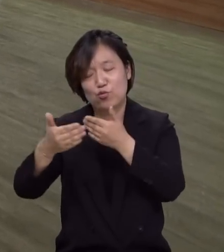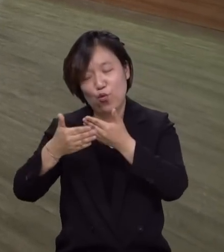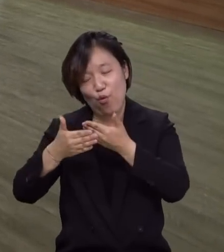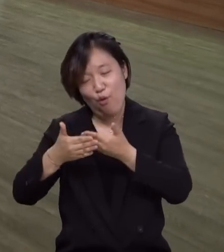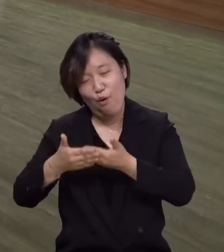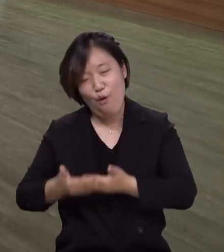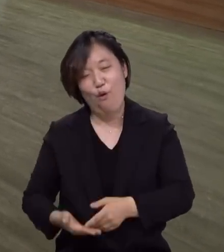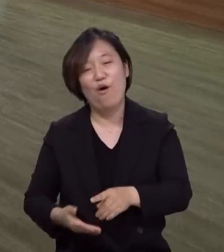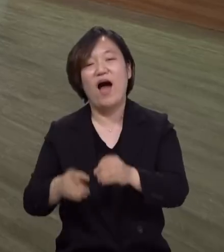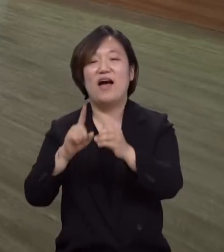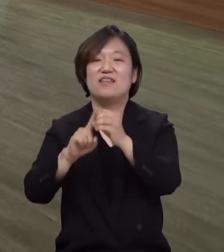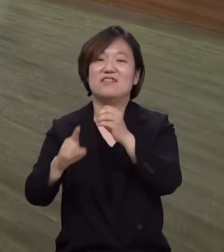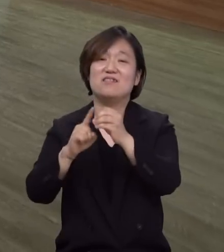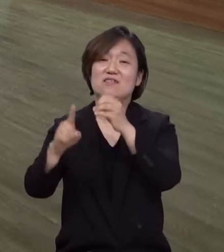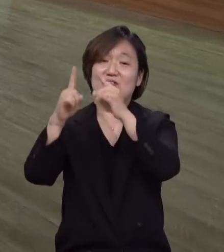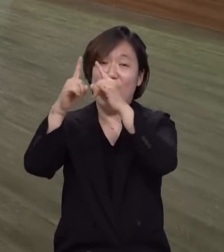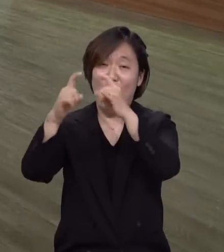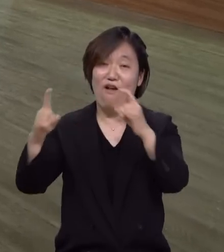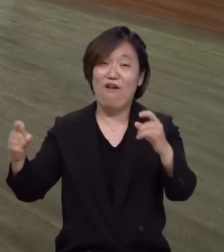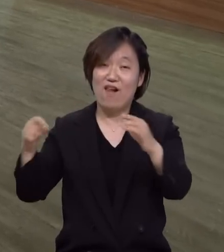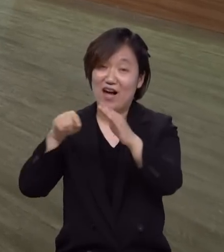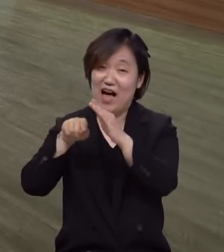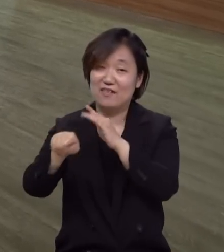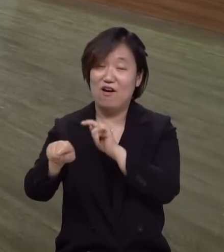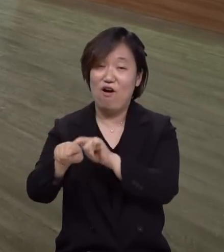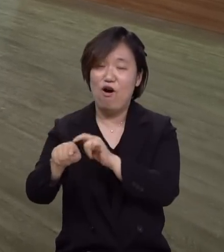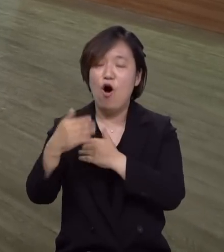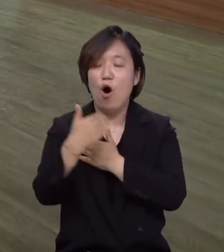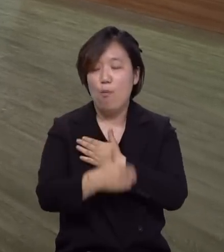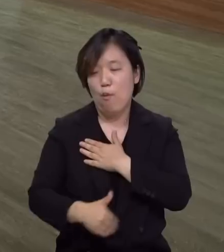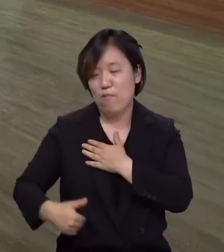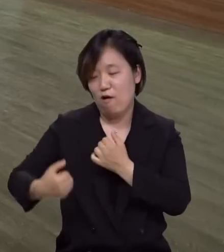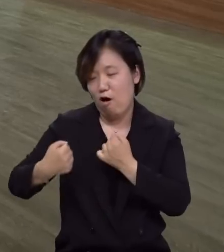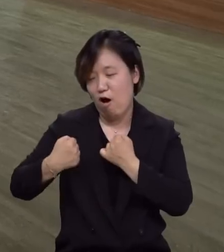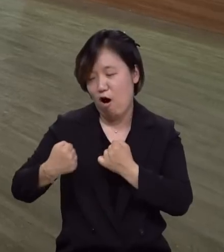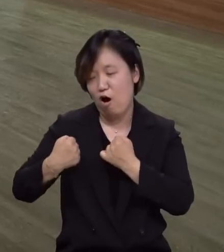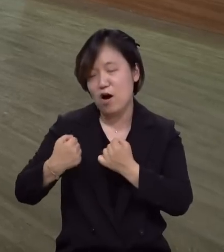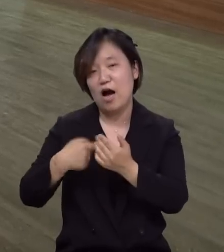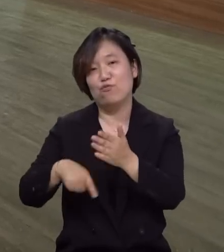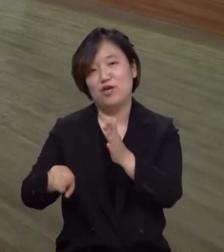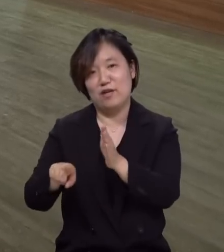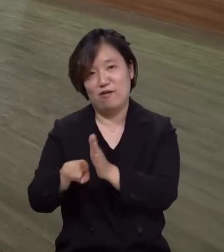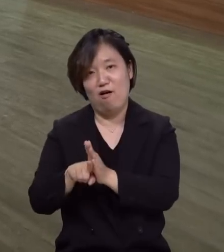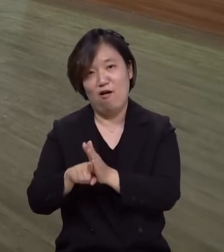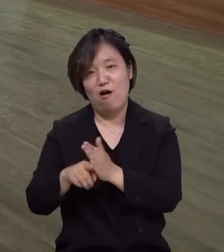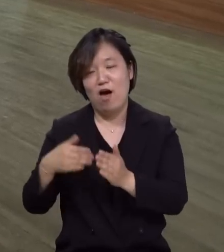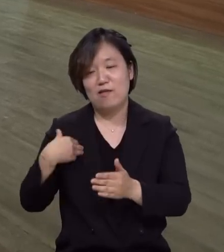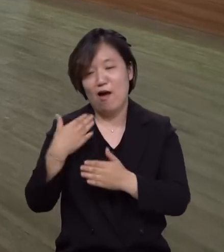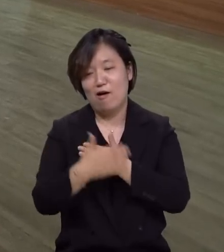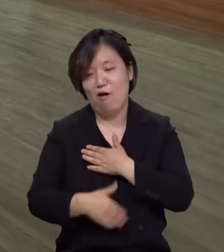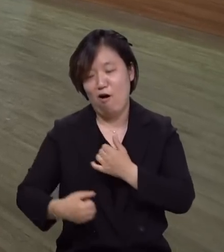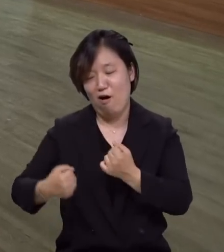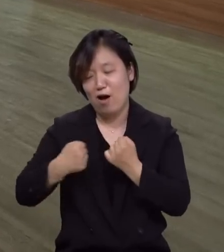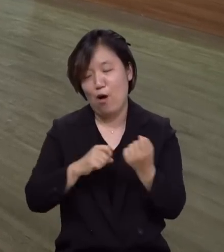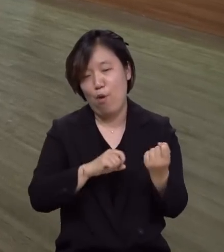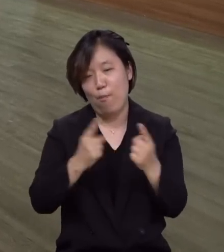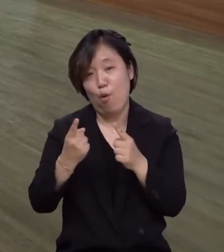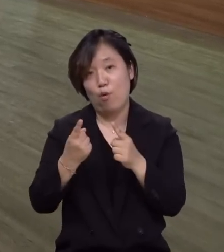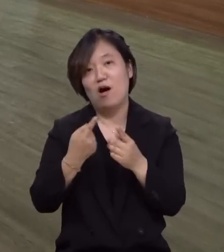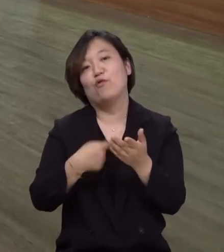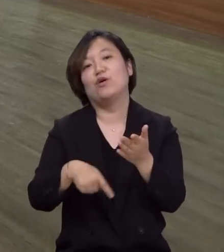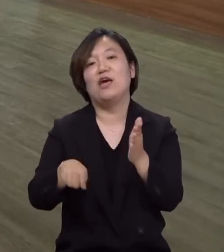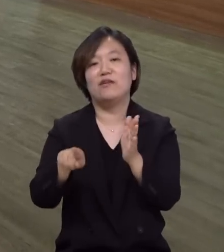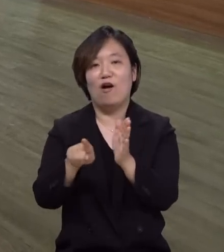이제 내려오셔 가지고 이렇게 몸 요양에 신경을 쓰시고 건강을 회복하는데 이렇게 이제